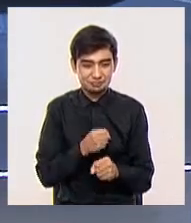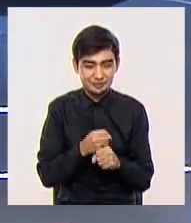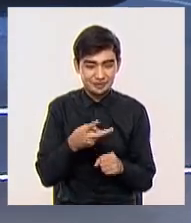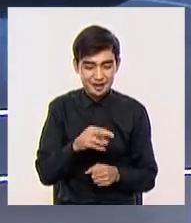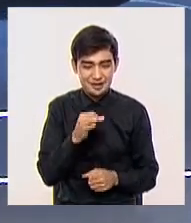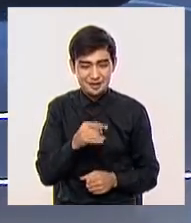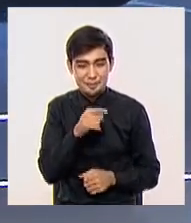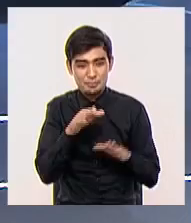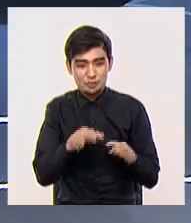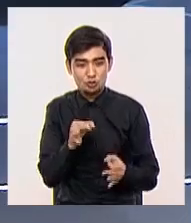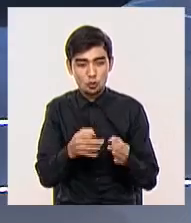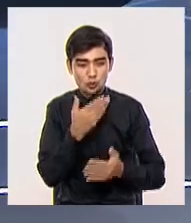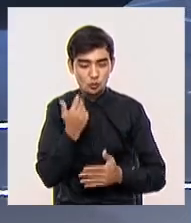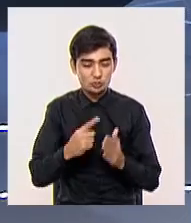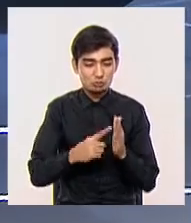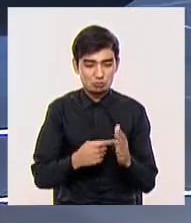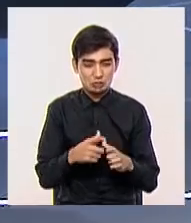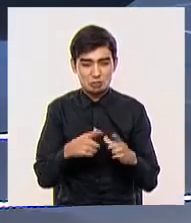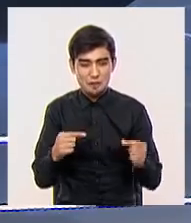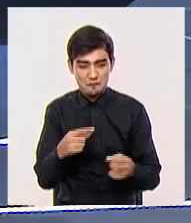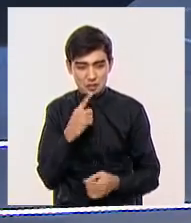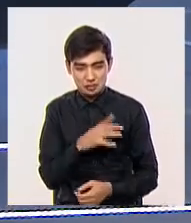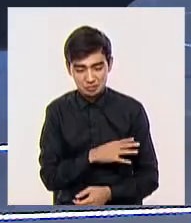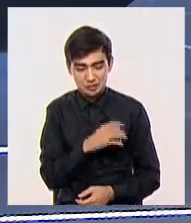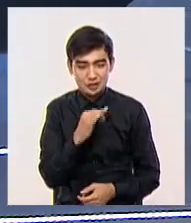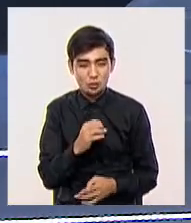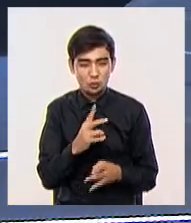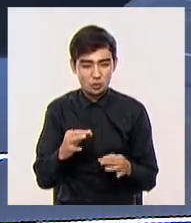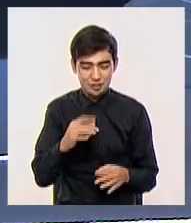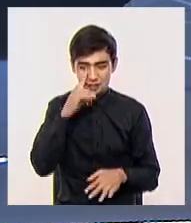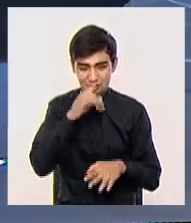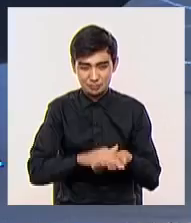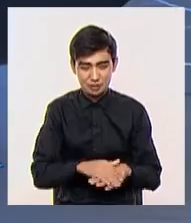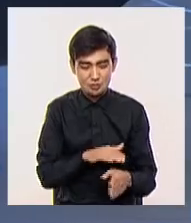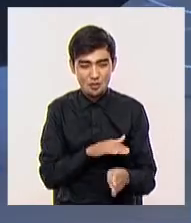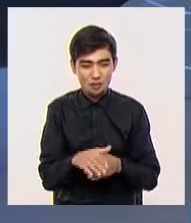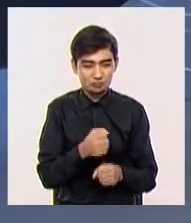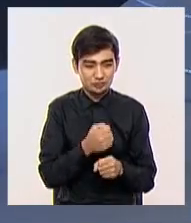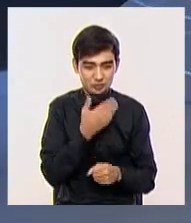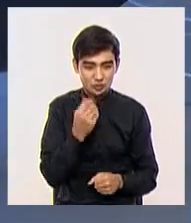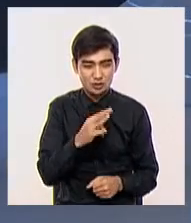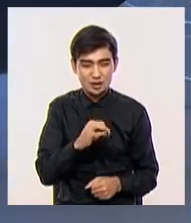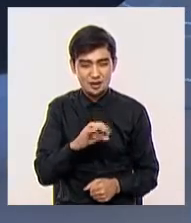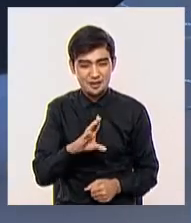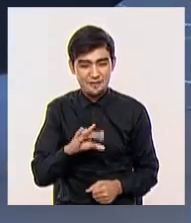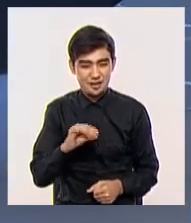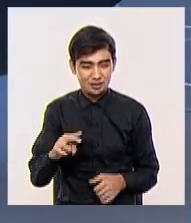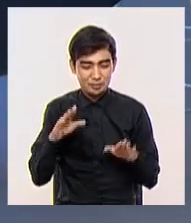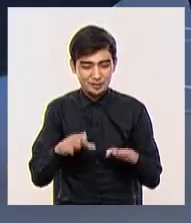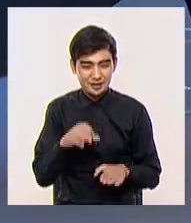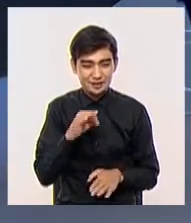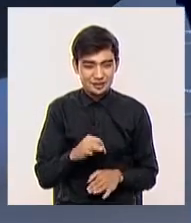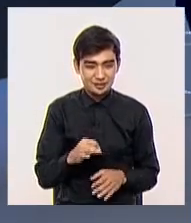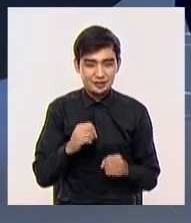қызметкерлері сотталмағанымыз туралы анықтама сұрап отыр дейді. Бірақ үкімет әлі толық жасақталмаған талибандықтардан ол